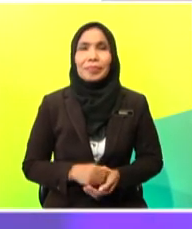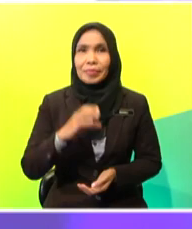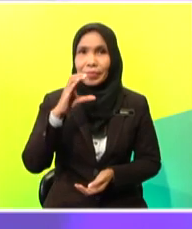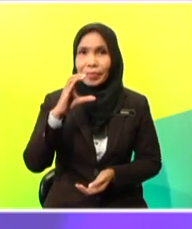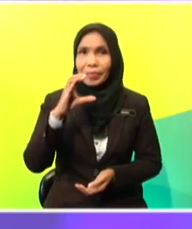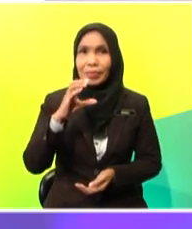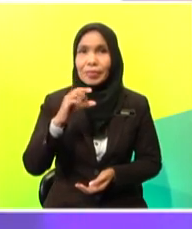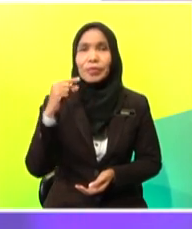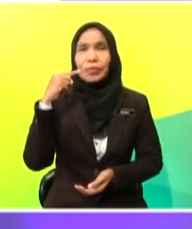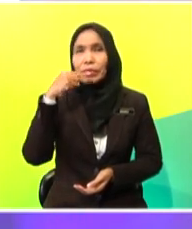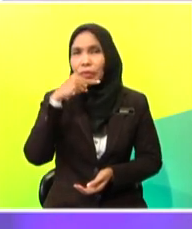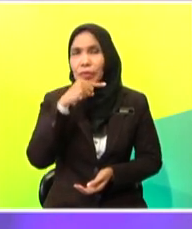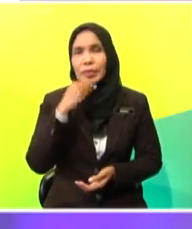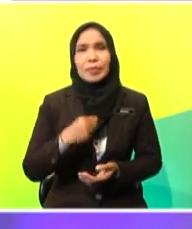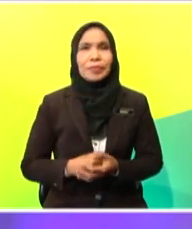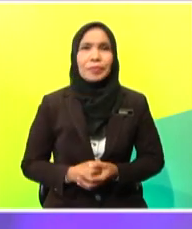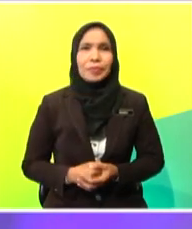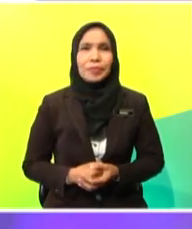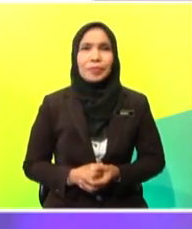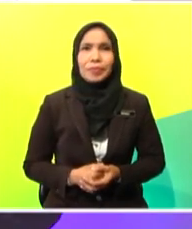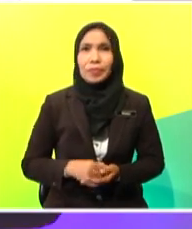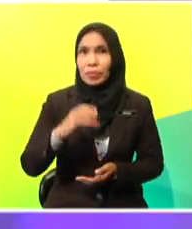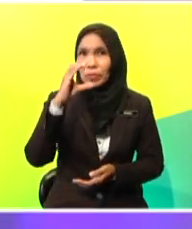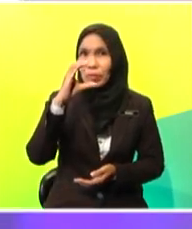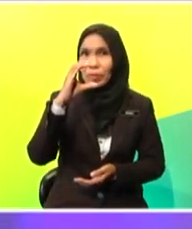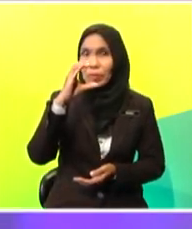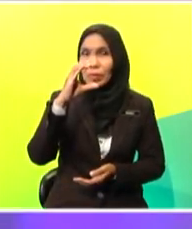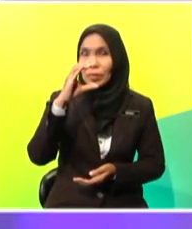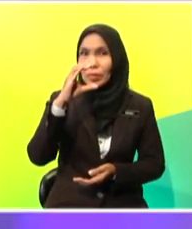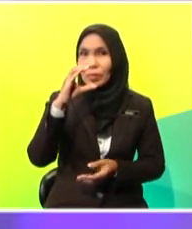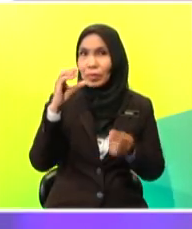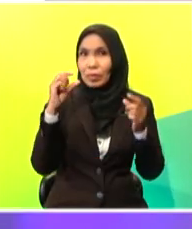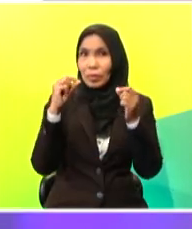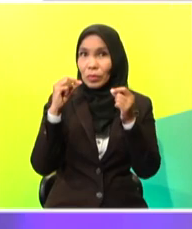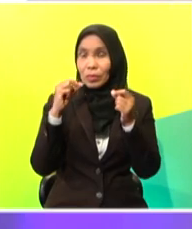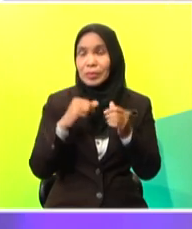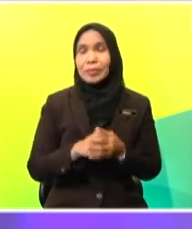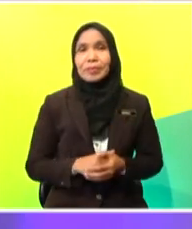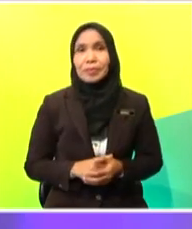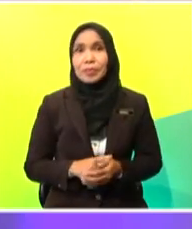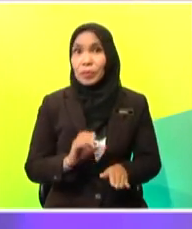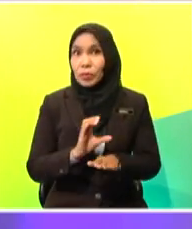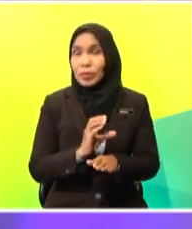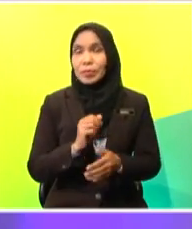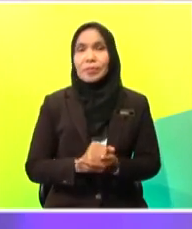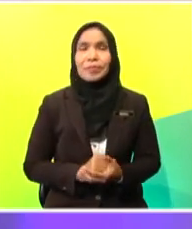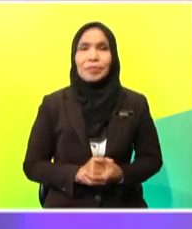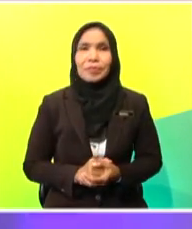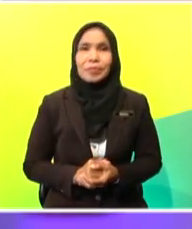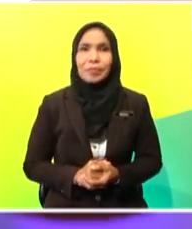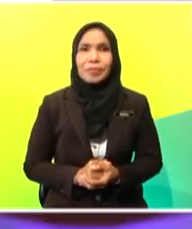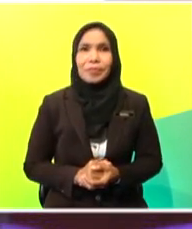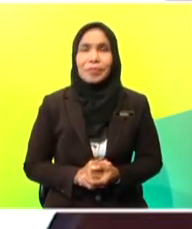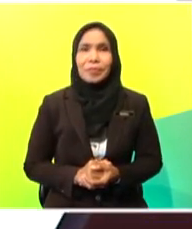cilik-cilik untuk chock Ledok genep segel Ibi Natal Ichigo